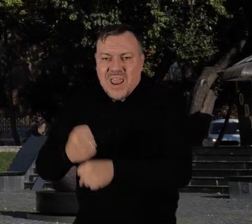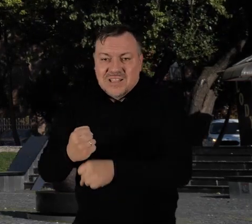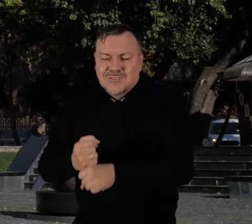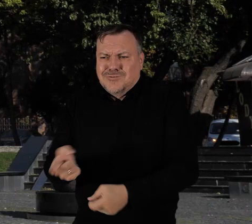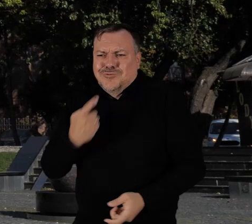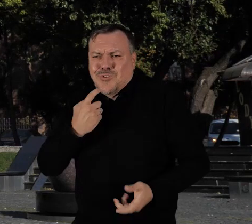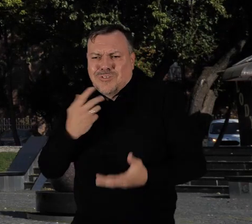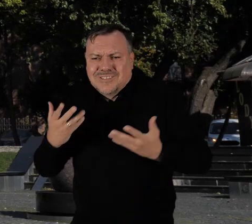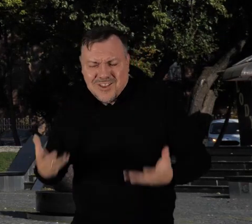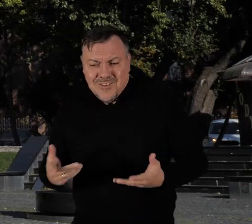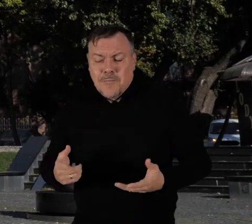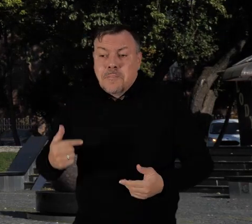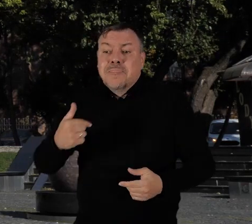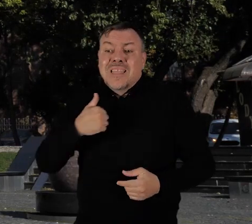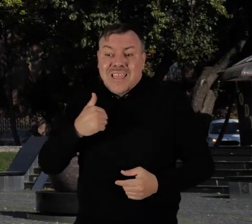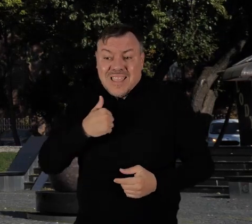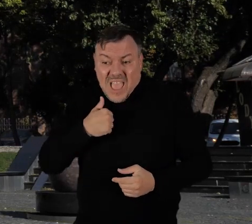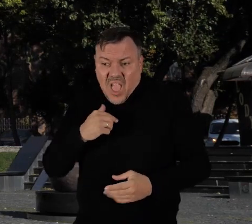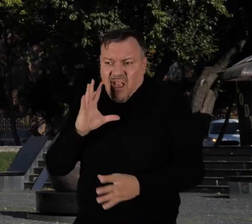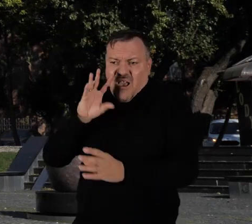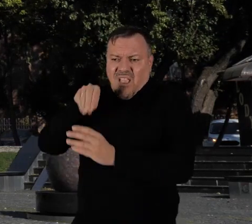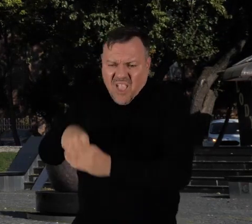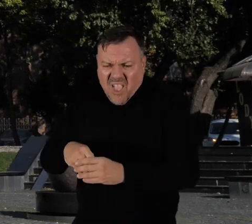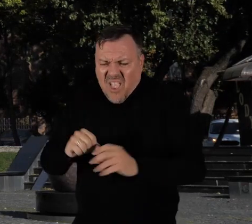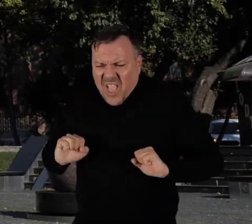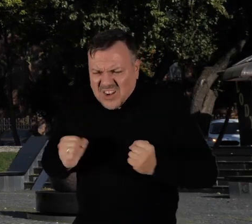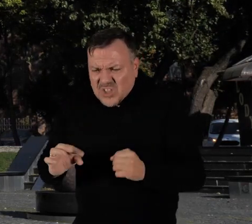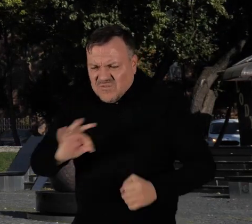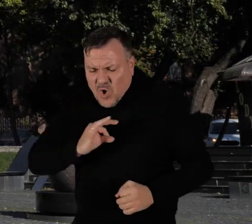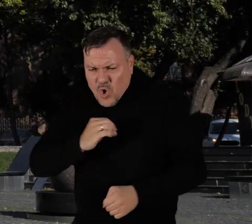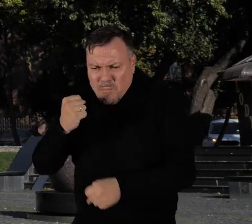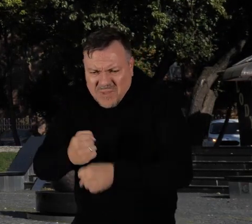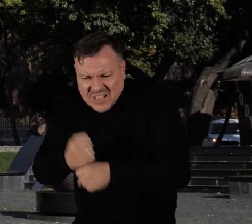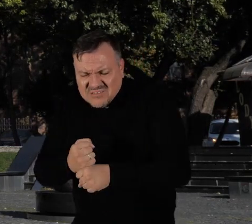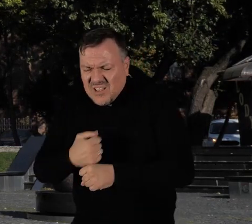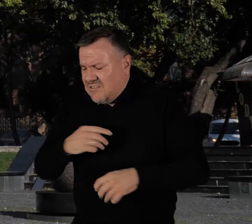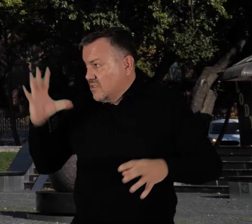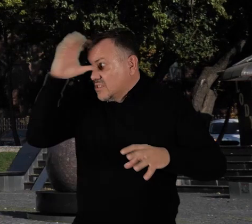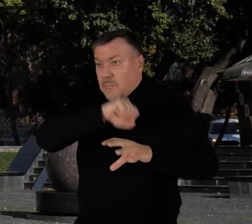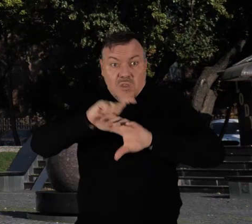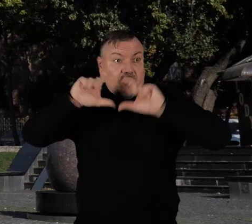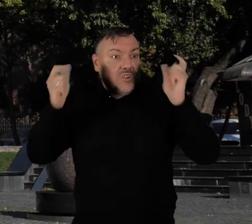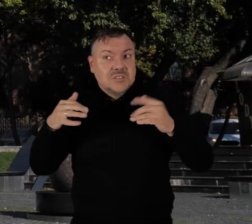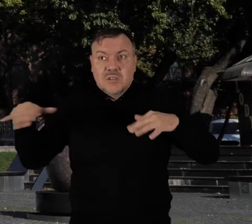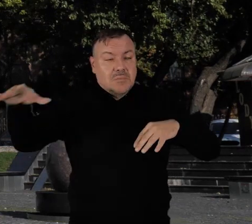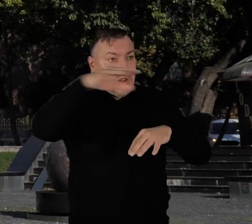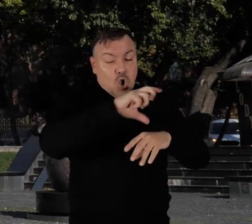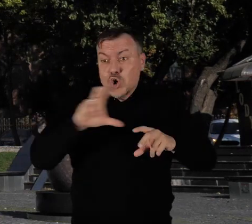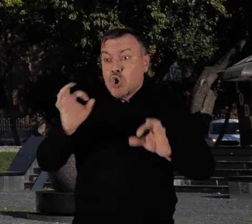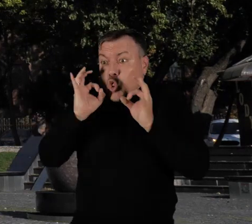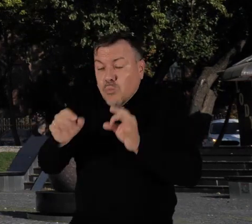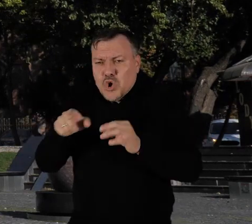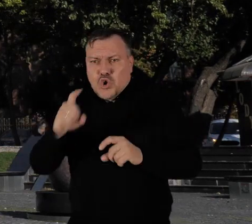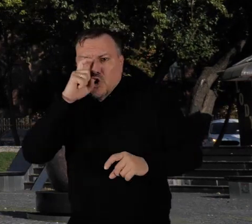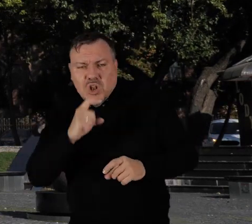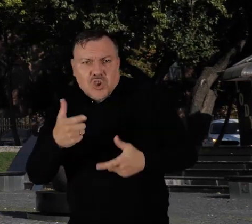może znaczyć różne rzeczy, ale najczęściej chodzi o to, że do tego stopnia angażuję się w swoją pracę, iż zapominam o wszystkim innym. Czy to dobrze, czy